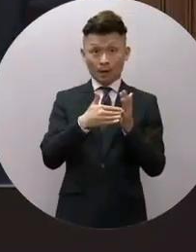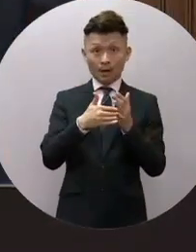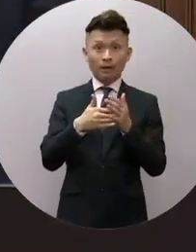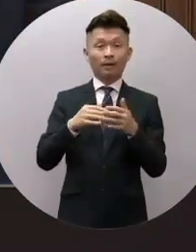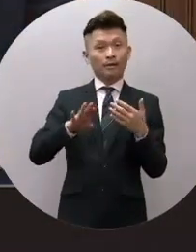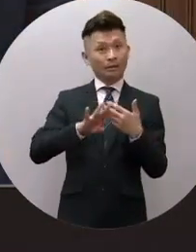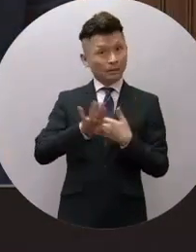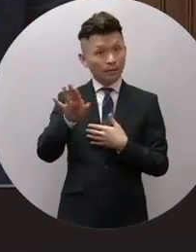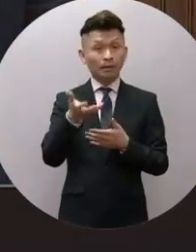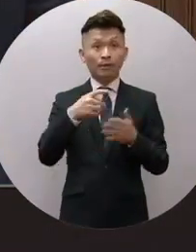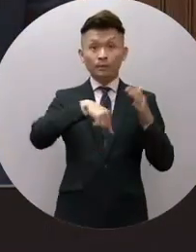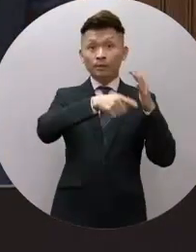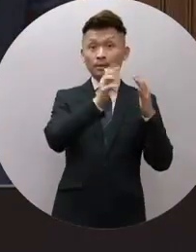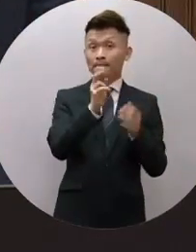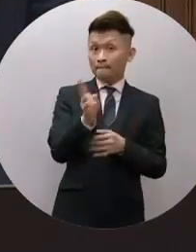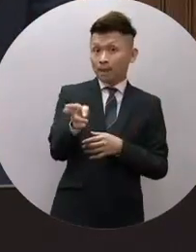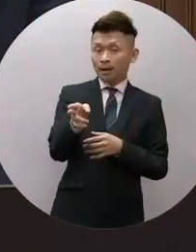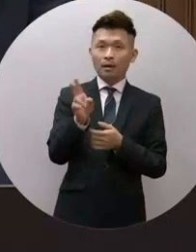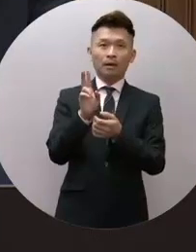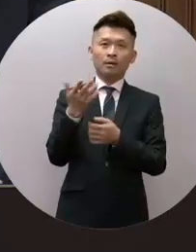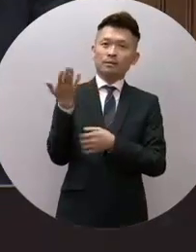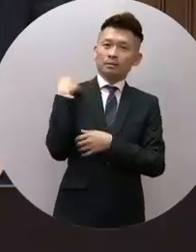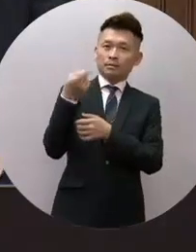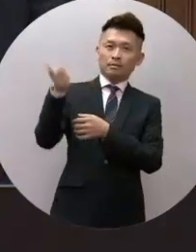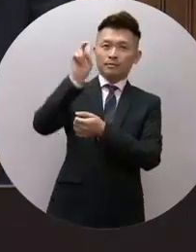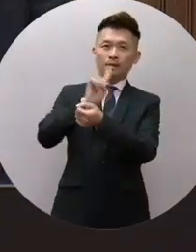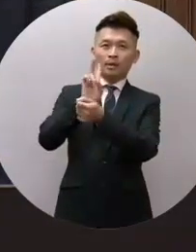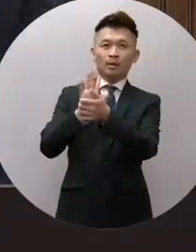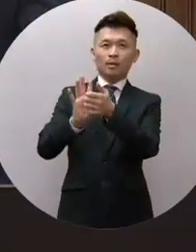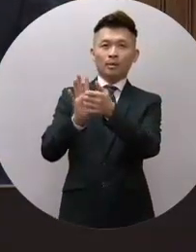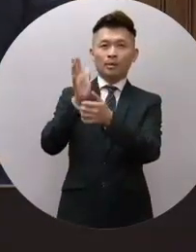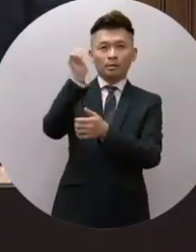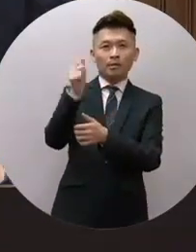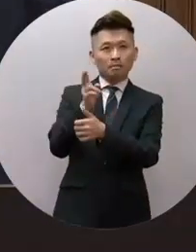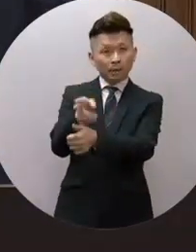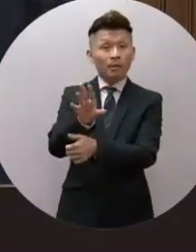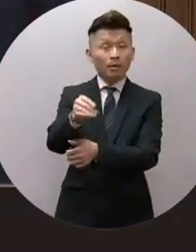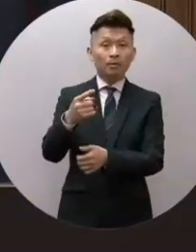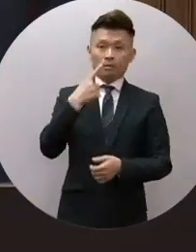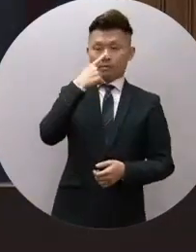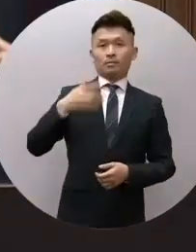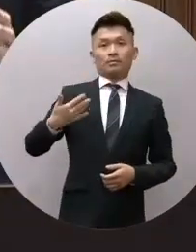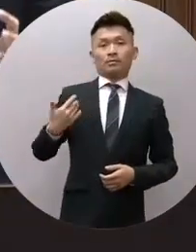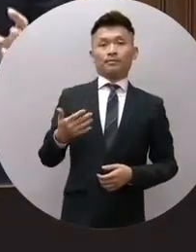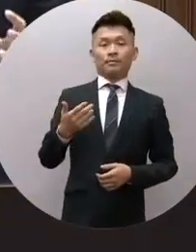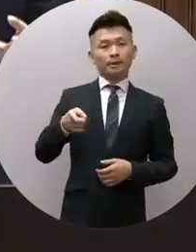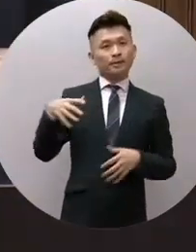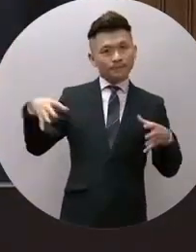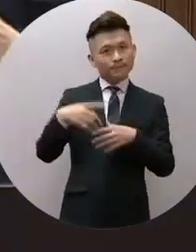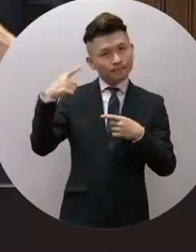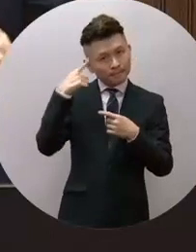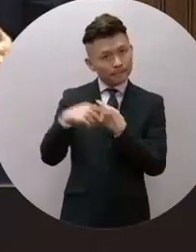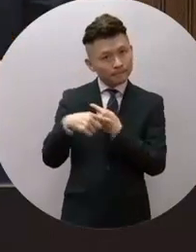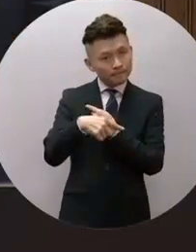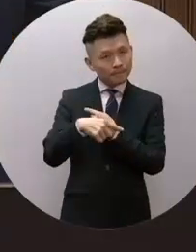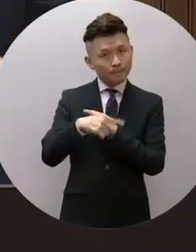间把刚刚院长所指示的，包括林聪贤那时候主委有没有交代，我不清楚，但是最起码现在我们去想一个共同的